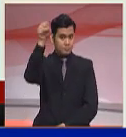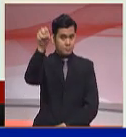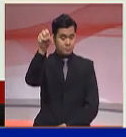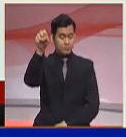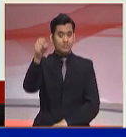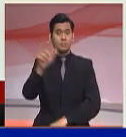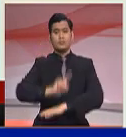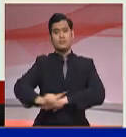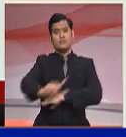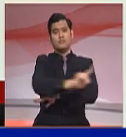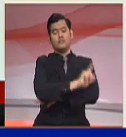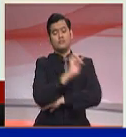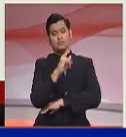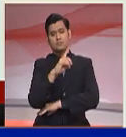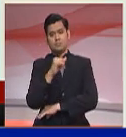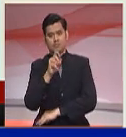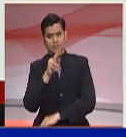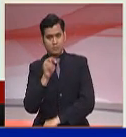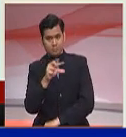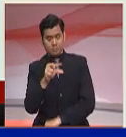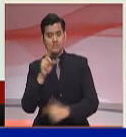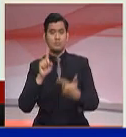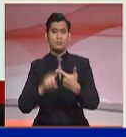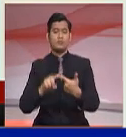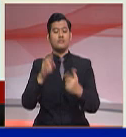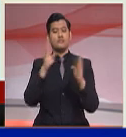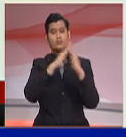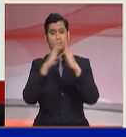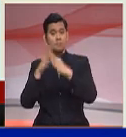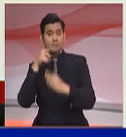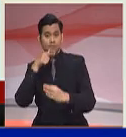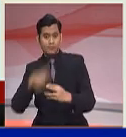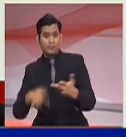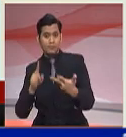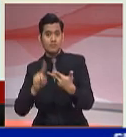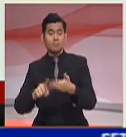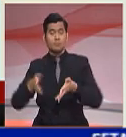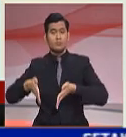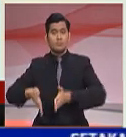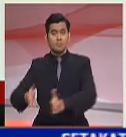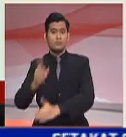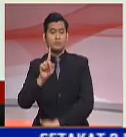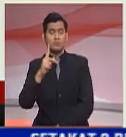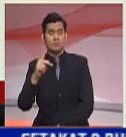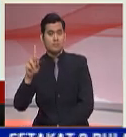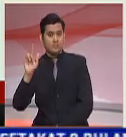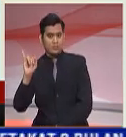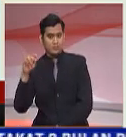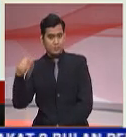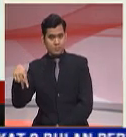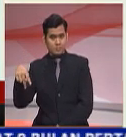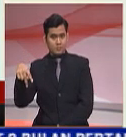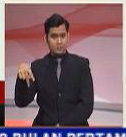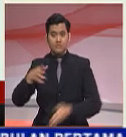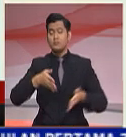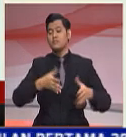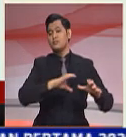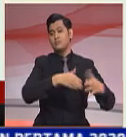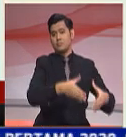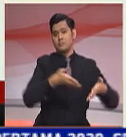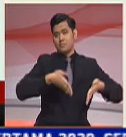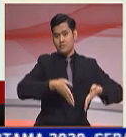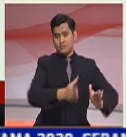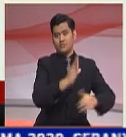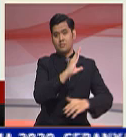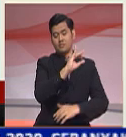Cluster ladang pangkaras on Cluster bandala Medan Cluster Jalan 1qqp close the Jalan City